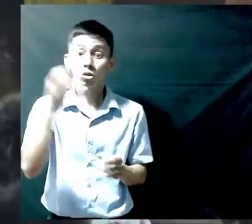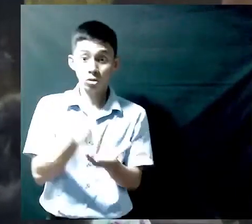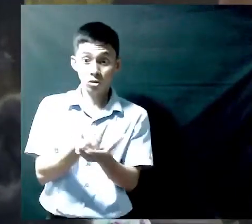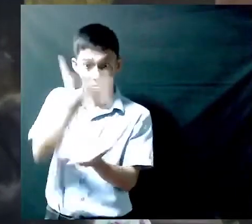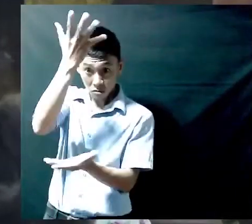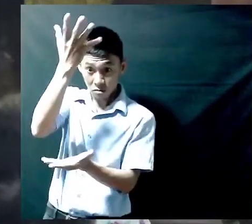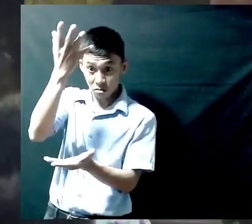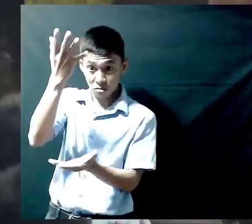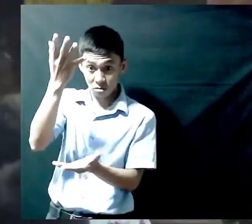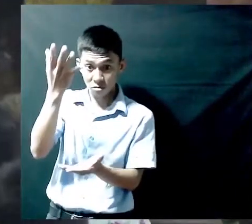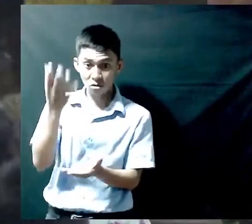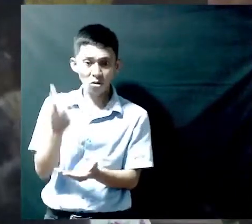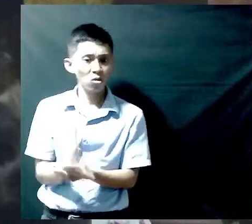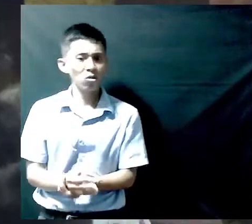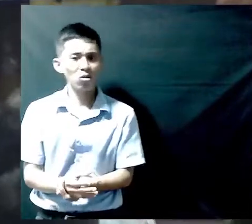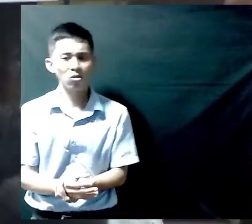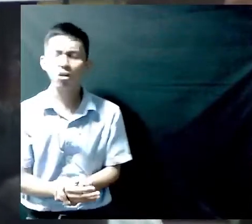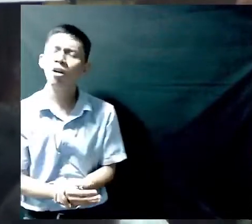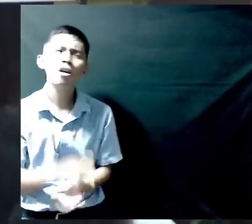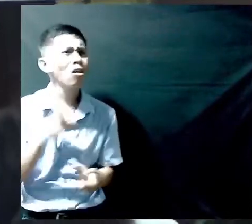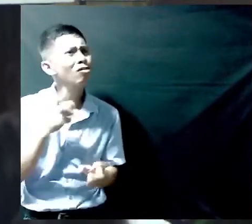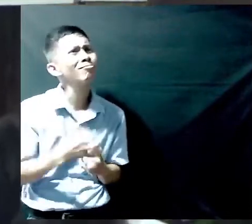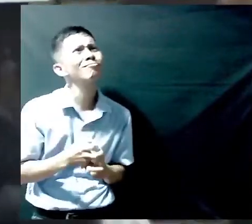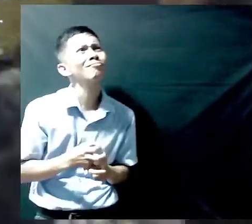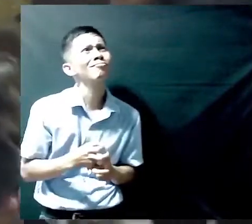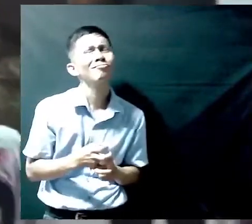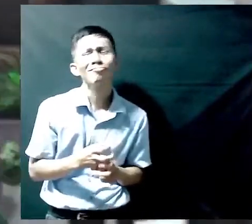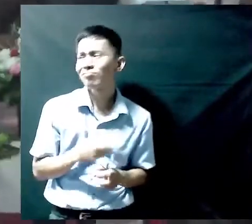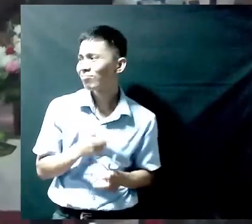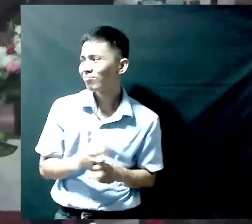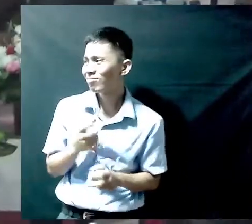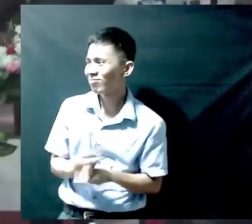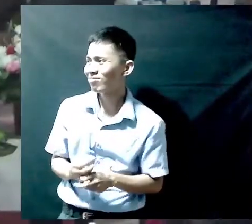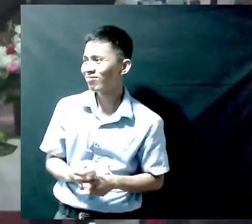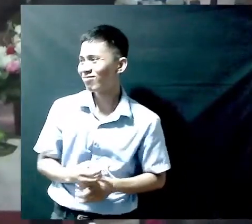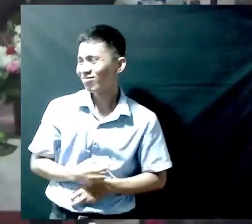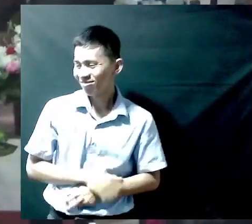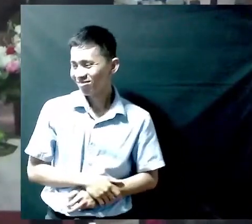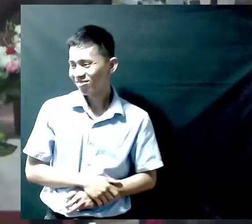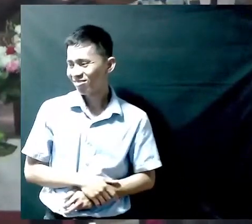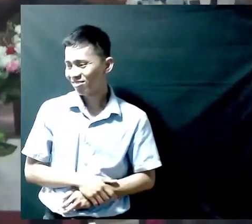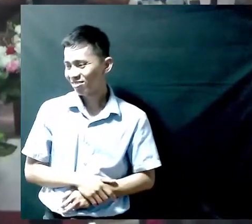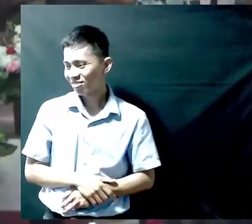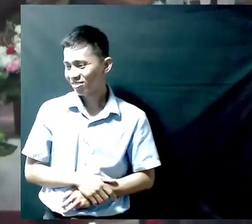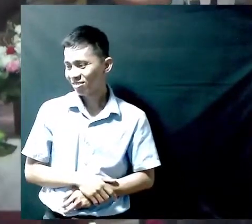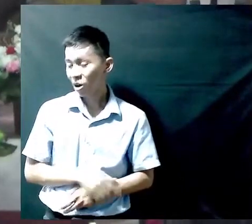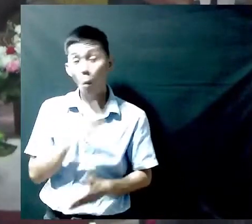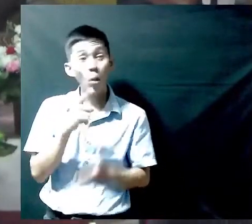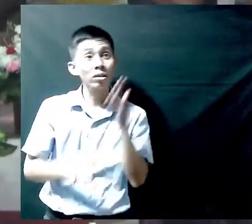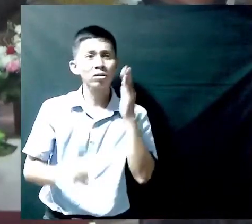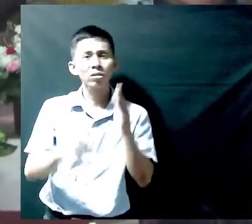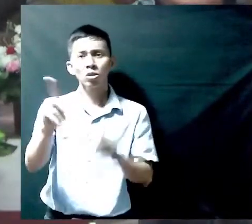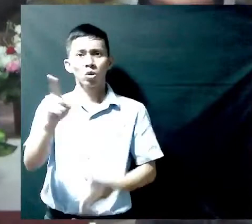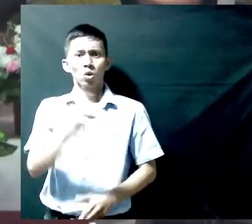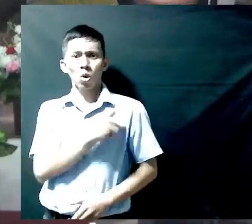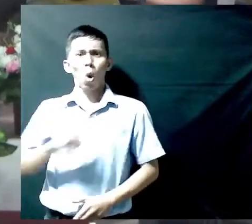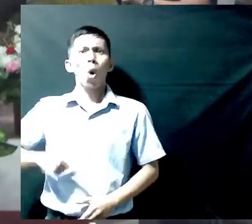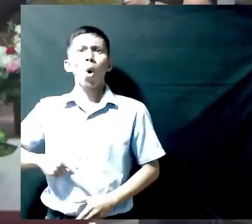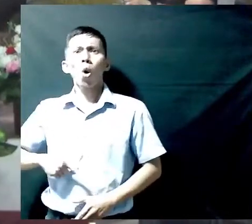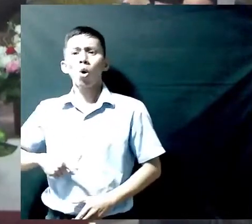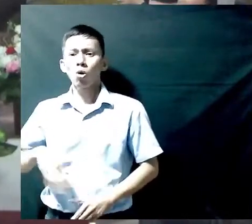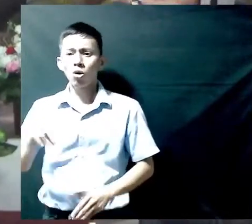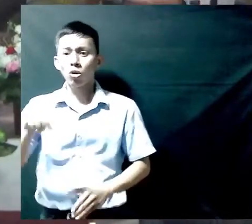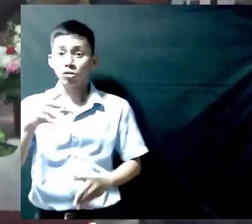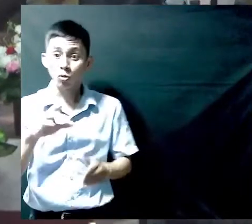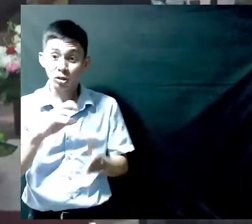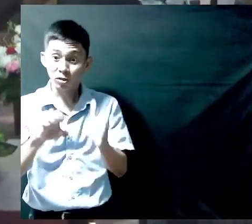Mayabang, marami. Mayabang. Ako na, isa na ako dun. Sasabihin ni Lord, oh, lahat ng matalino ang